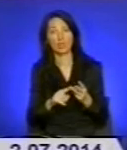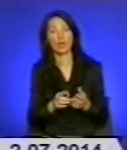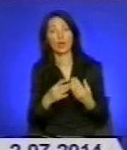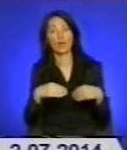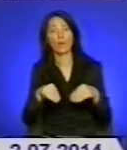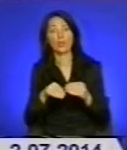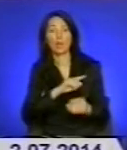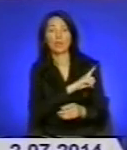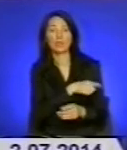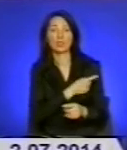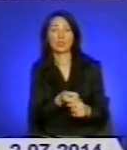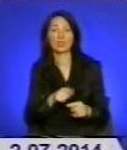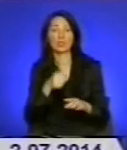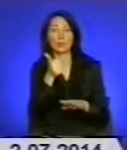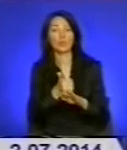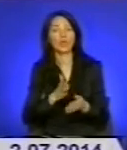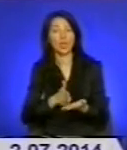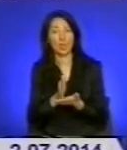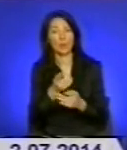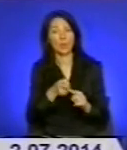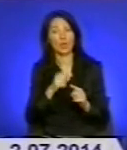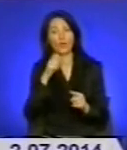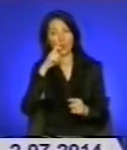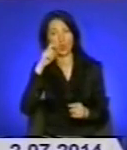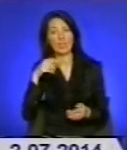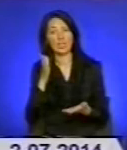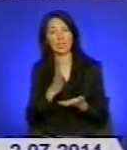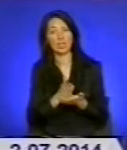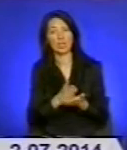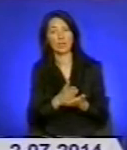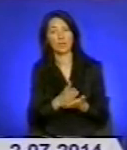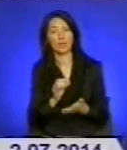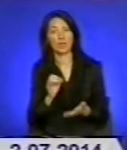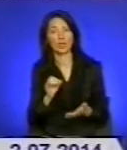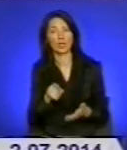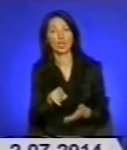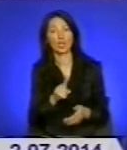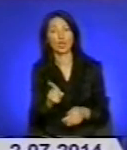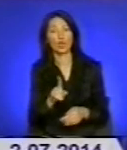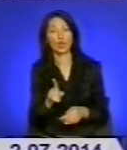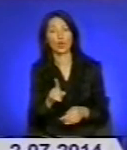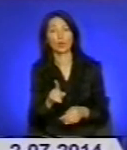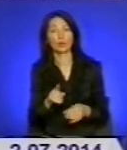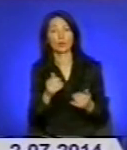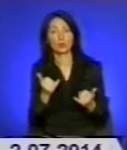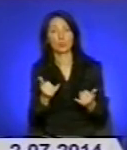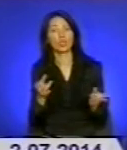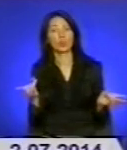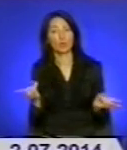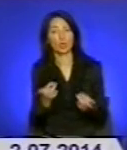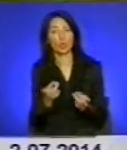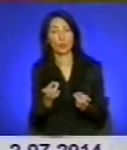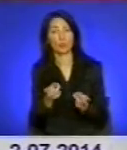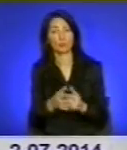сил на тих пріоритетних напрямках які в Україні є і ті що Конча сьогодні потрібні